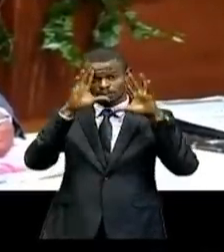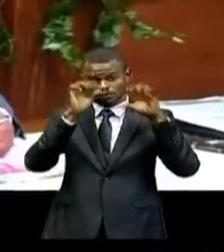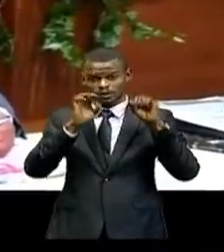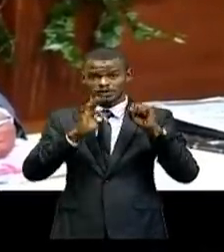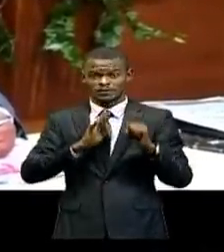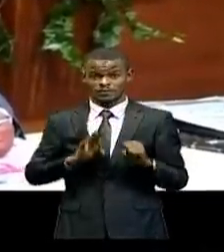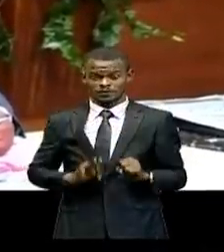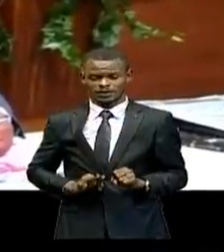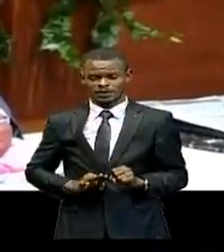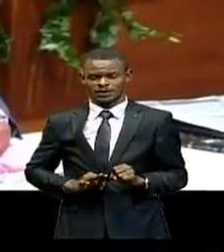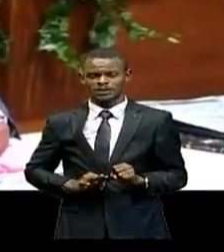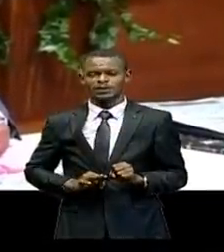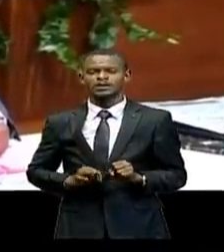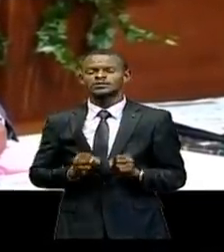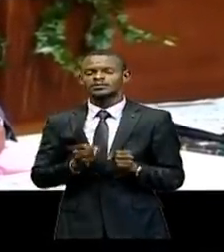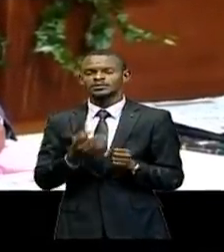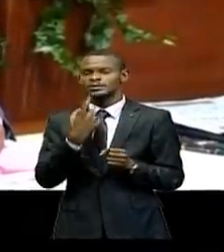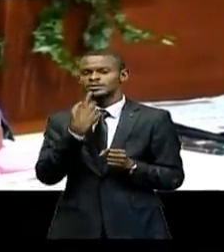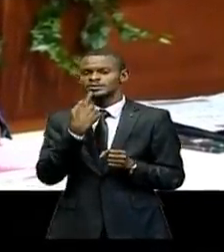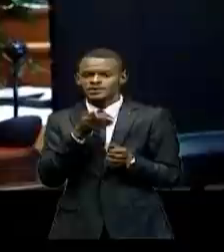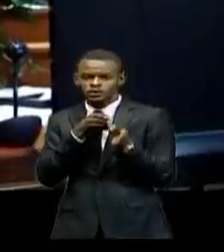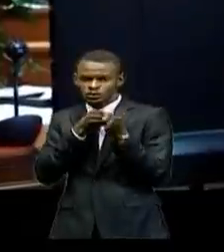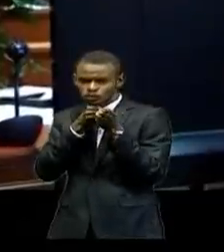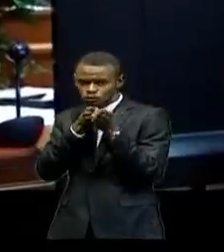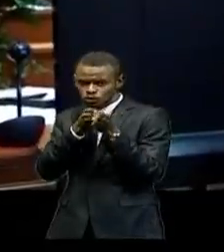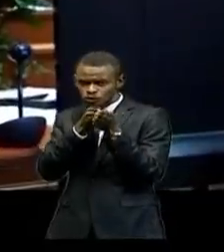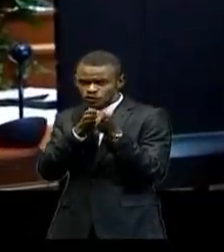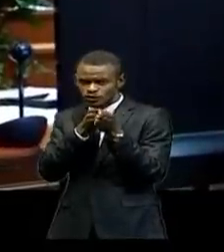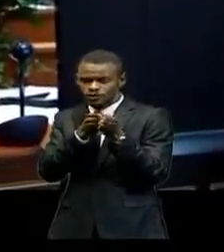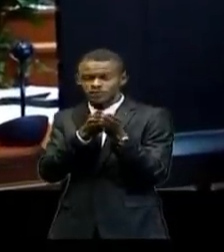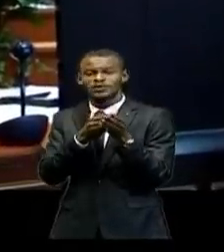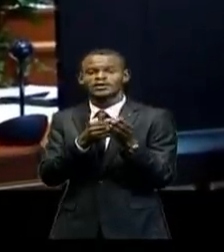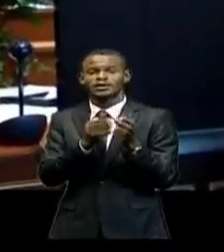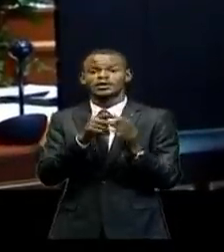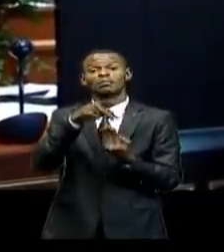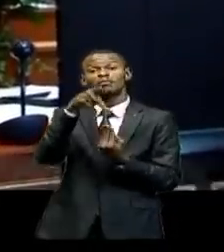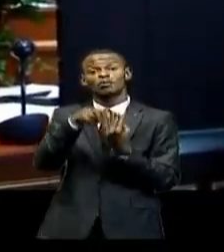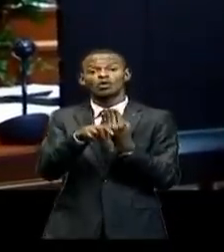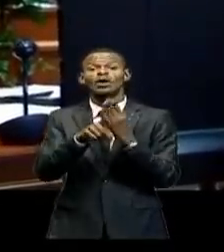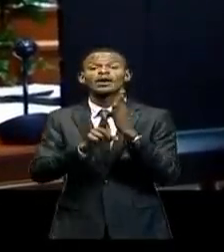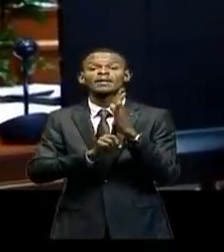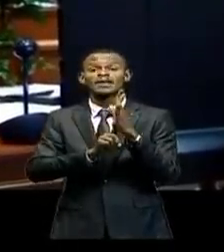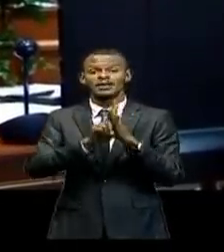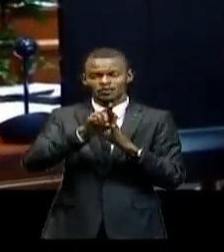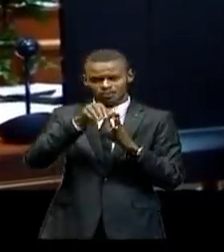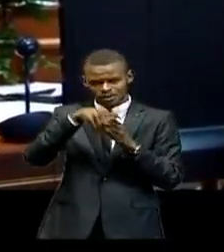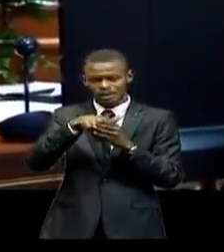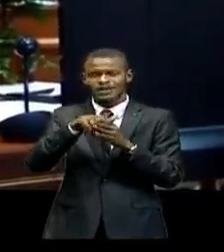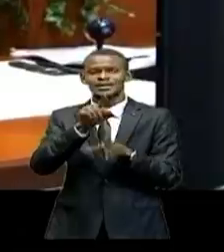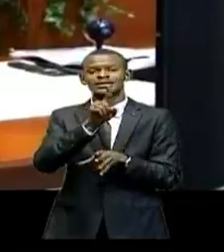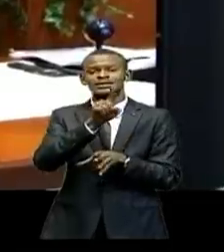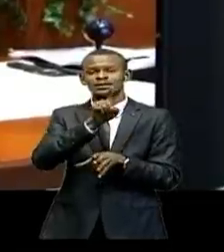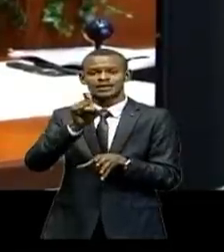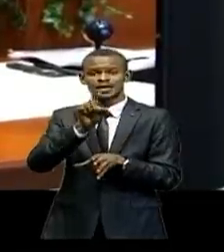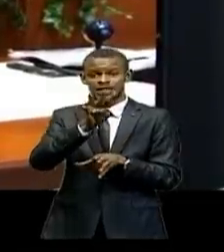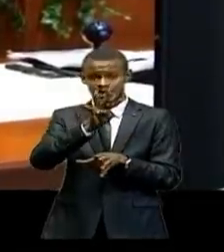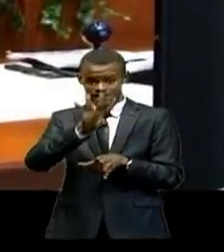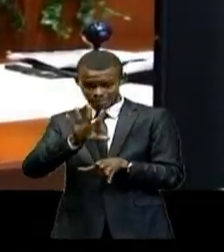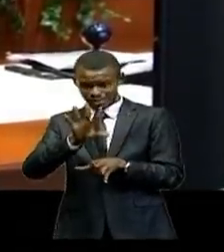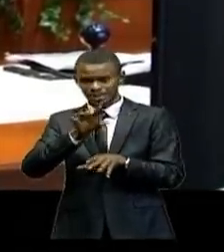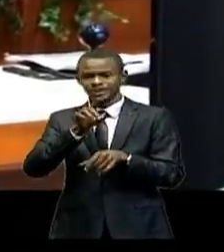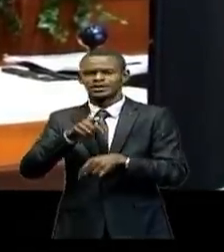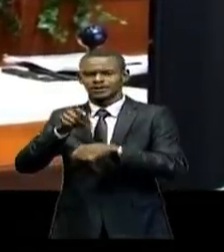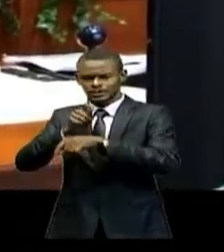mise en œuvre et du suivi évaluation du programme de développement à la base de nos 145 territoires. Tenant compte